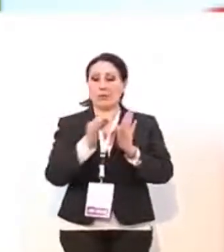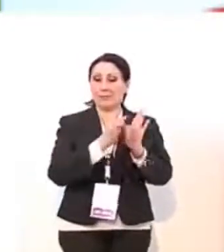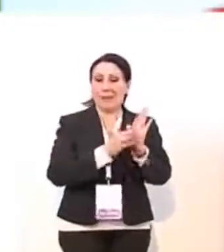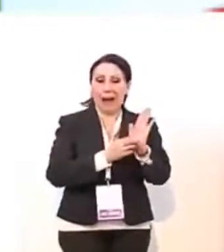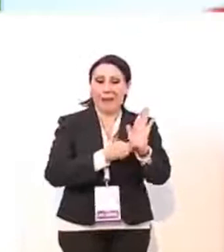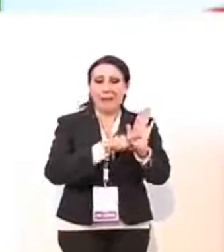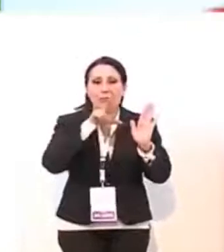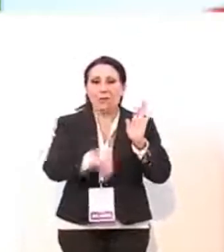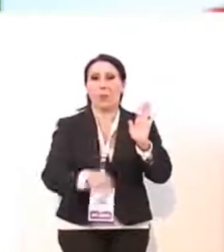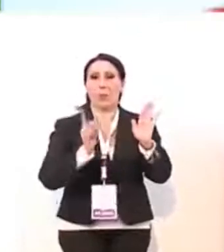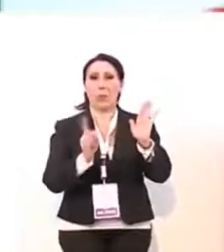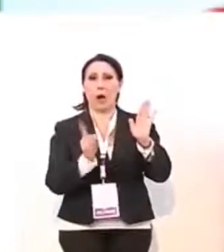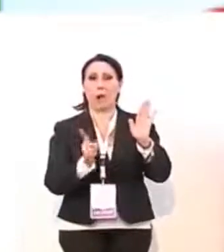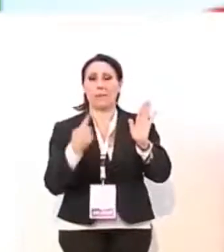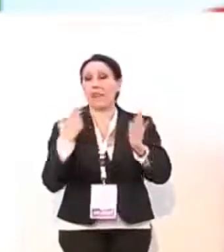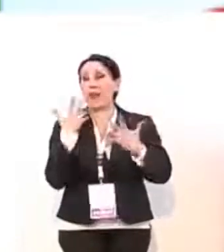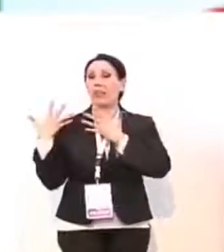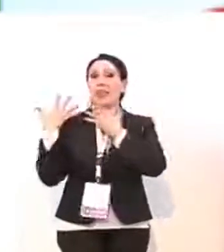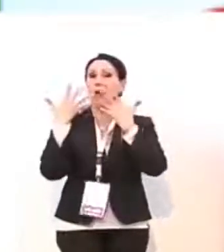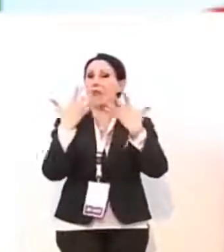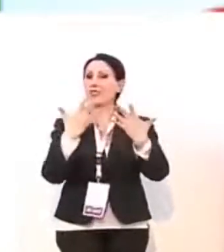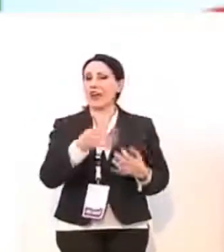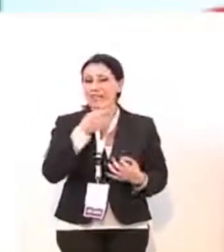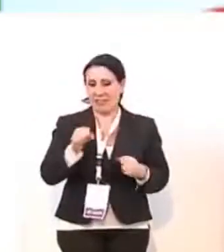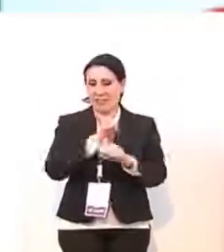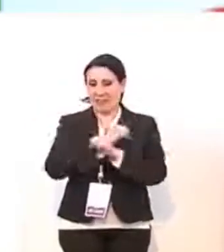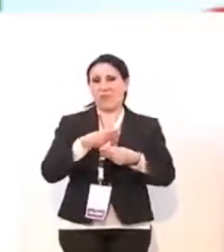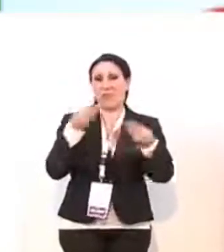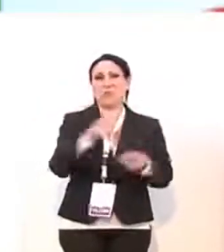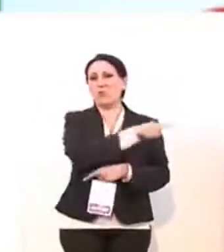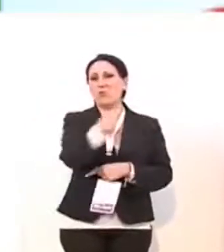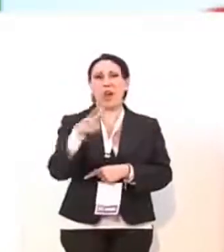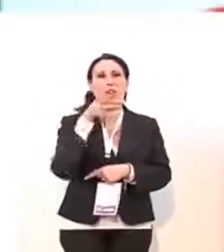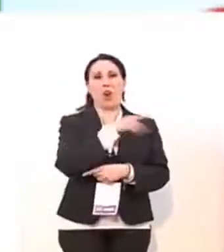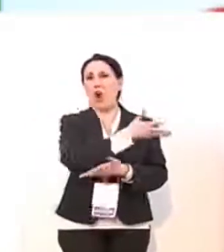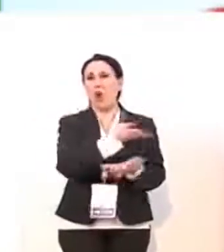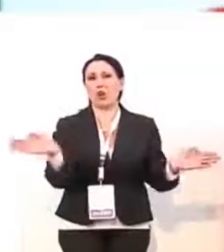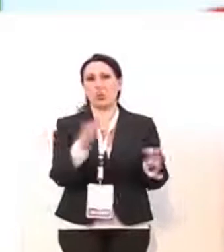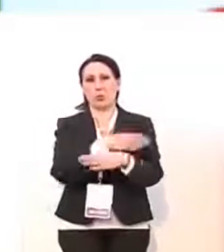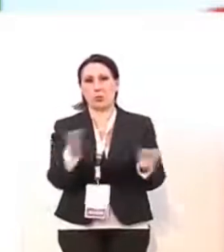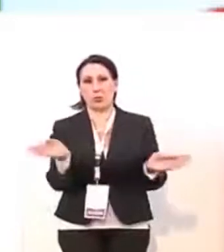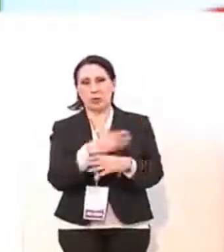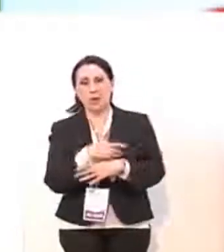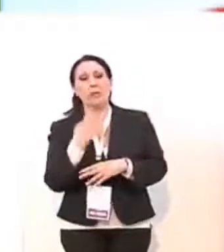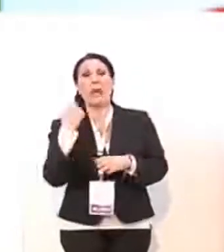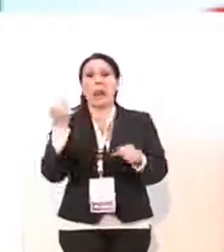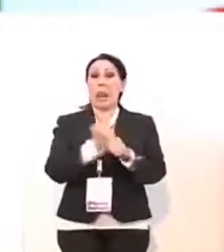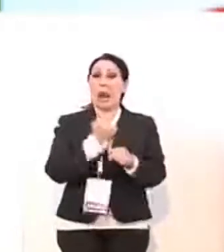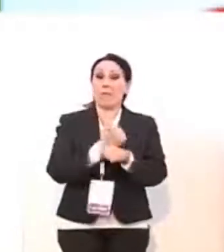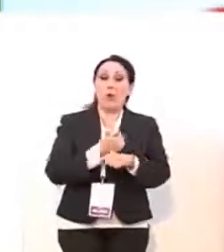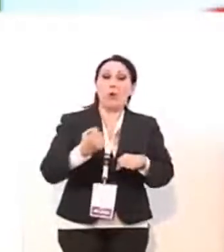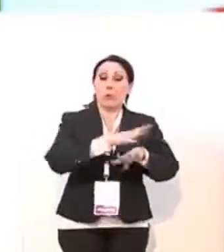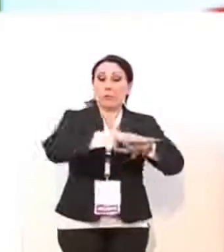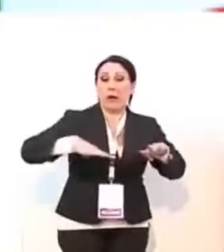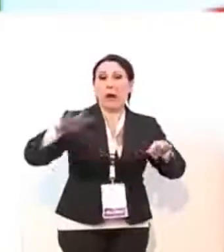lavoro degli ultimi 10 anni ha dato fiducia alle donne, il lavoro che abbiamo fatto sulla rete dei servizi, il lavoro che abbiamo fatto